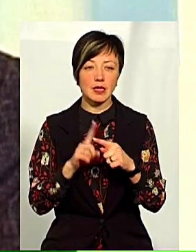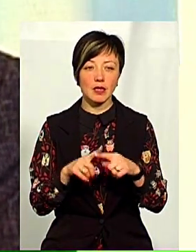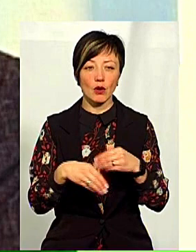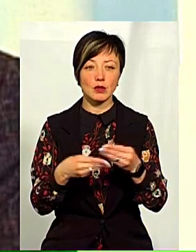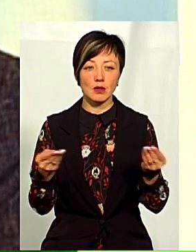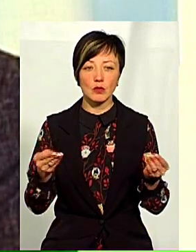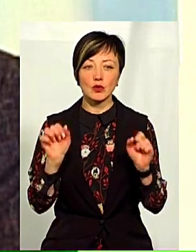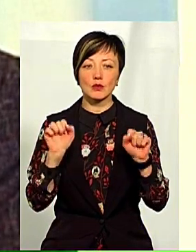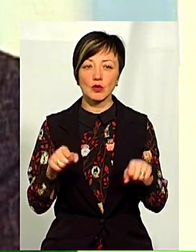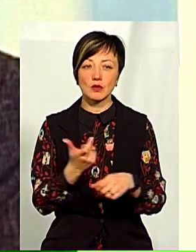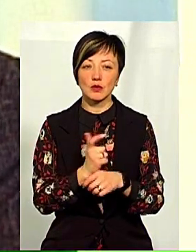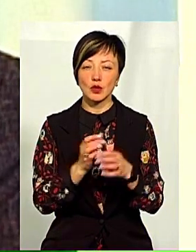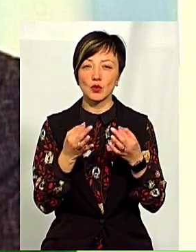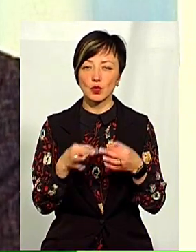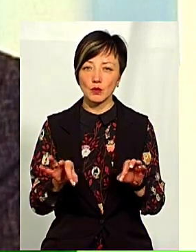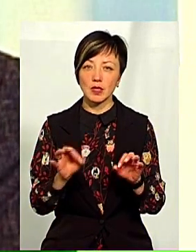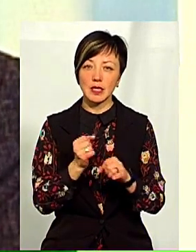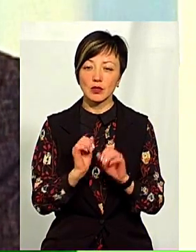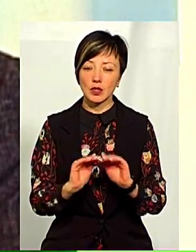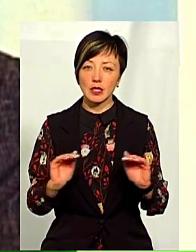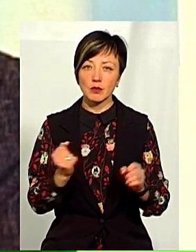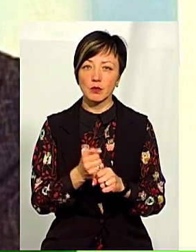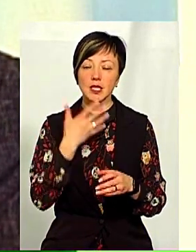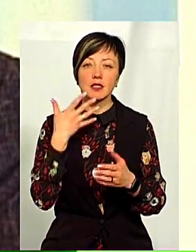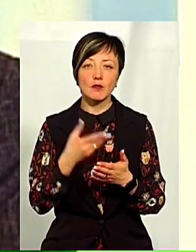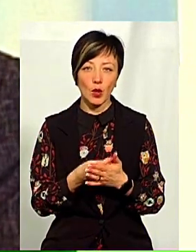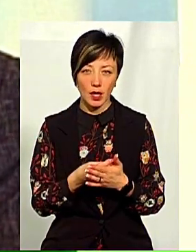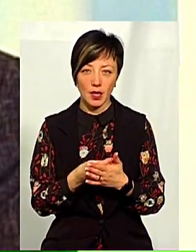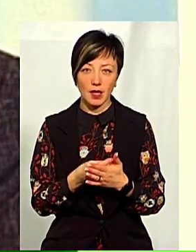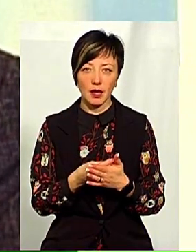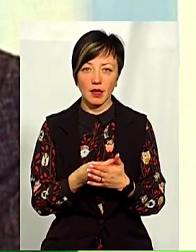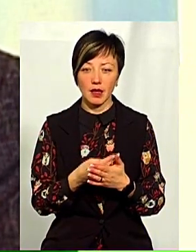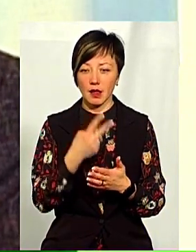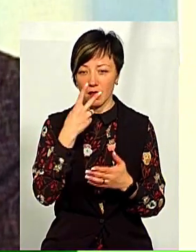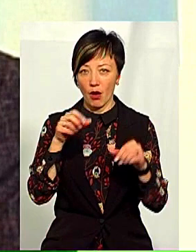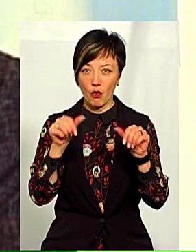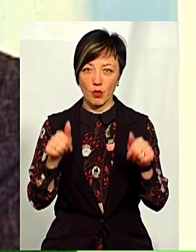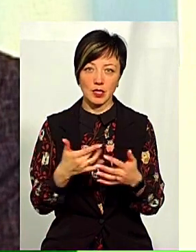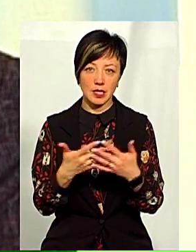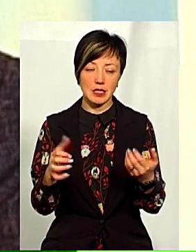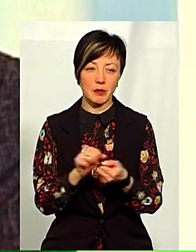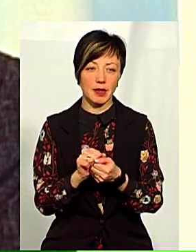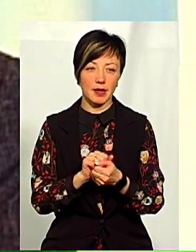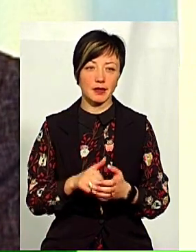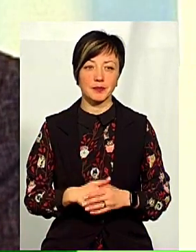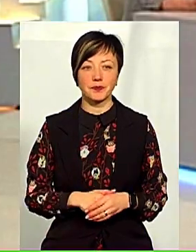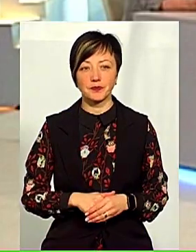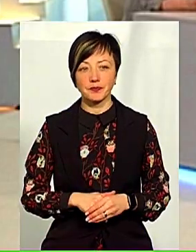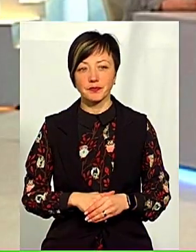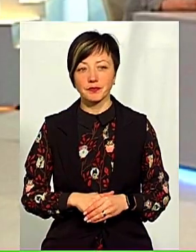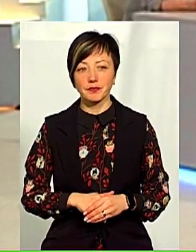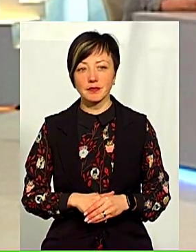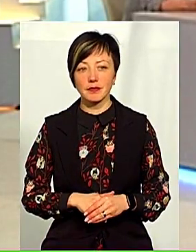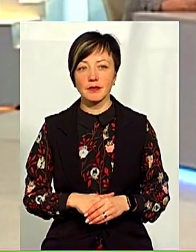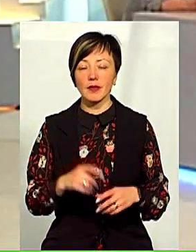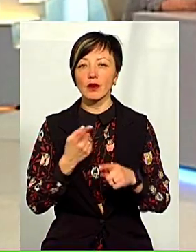роздамо, зможуть більш доступно ще дітям зробити свої наочні різні матеріали. Пане Ігорю, а